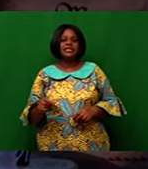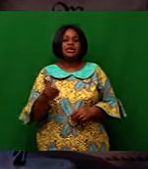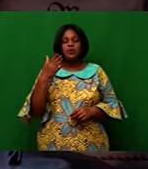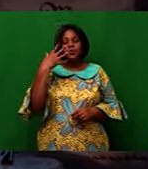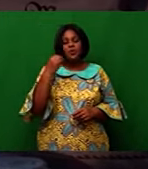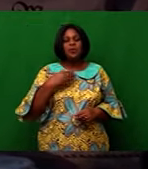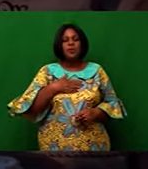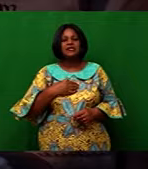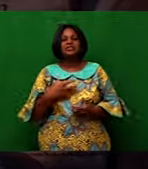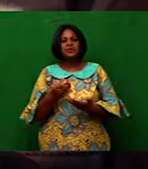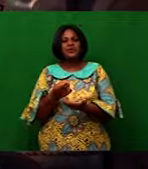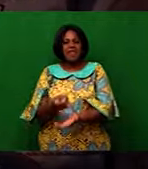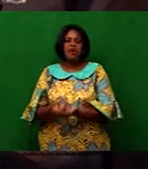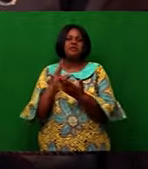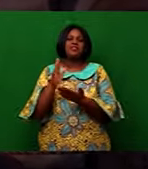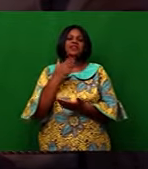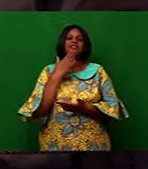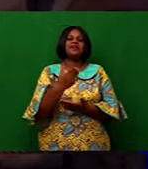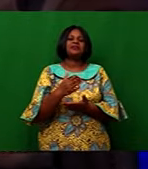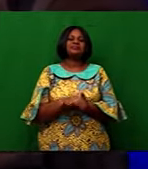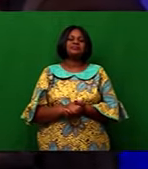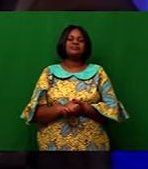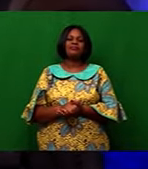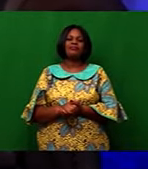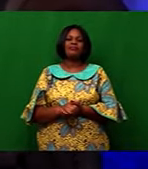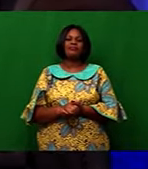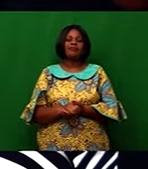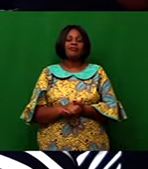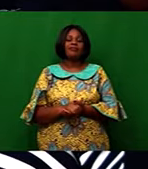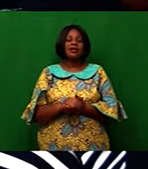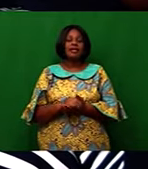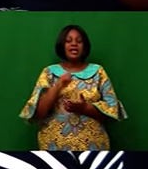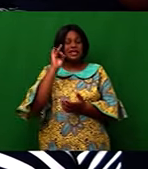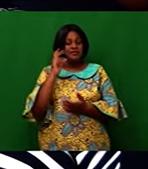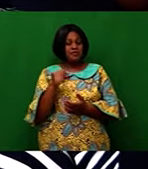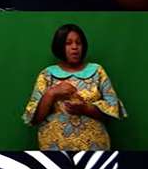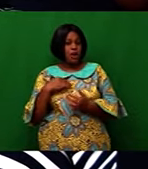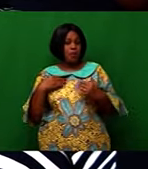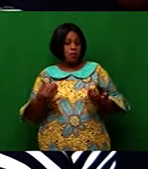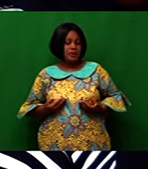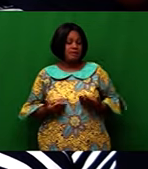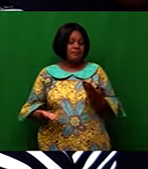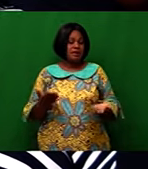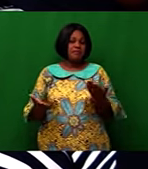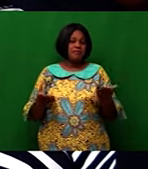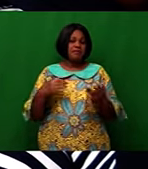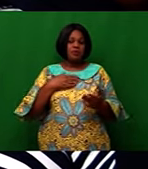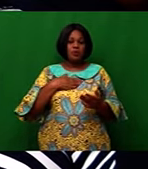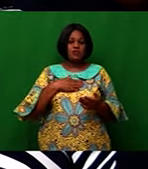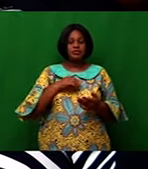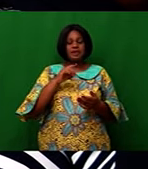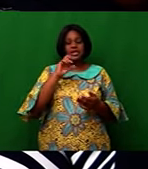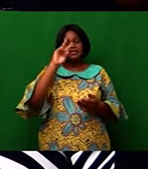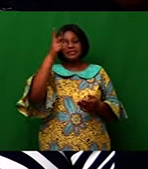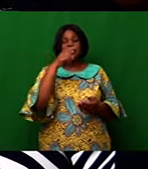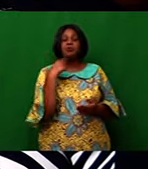mama. Ndizvozo. Ndirikuyapa uri mwanangu murorongo eh. Kana uri mudzimai afunga kuti regai ndipinde pachipiri